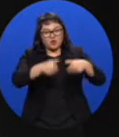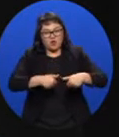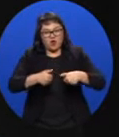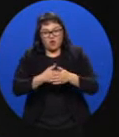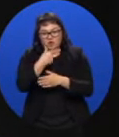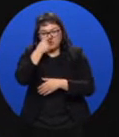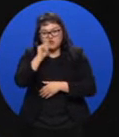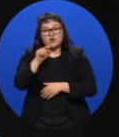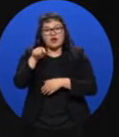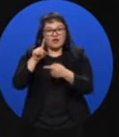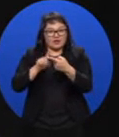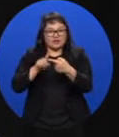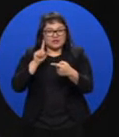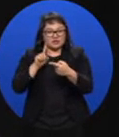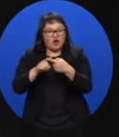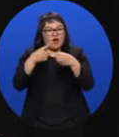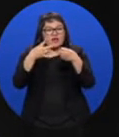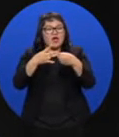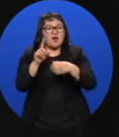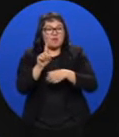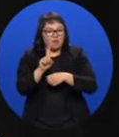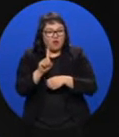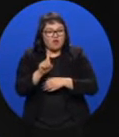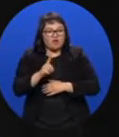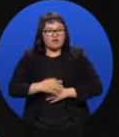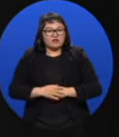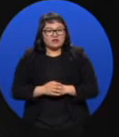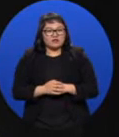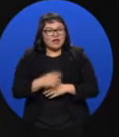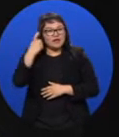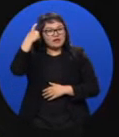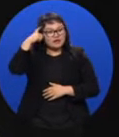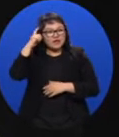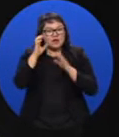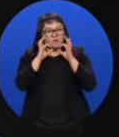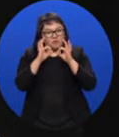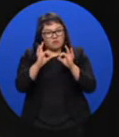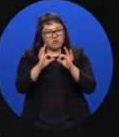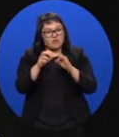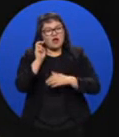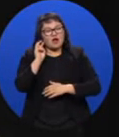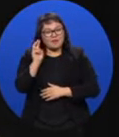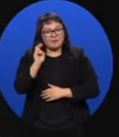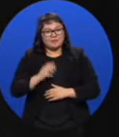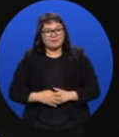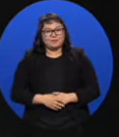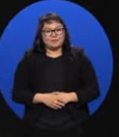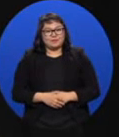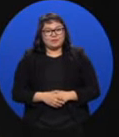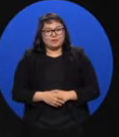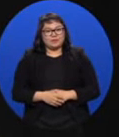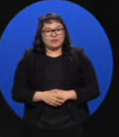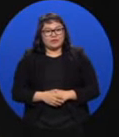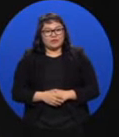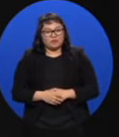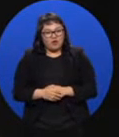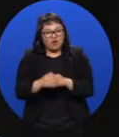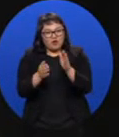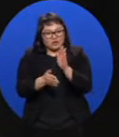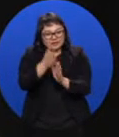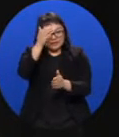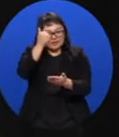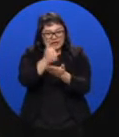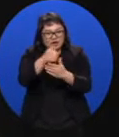된 점들 예를 든다면 이제는 좀 이것도 생각을 해야 할 것이 아닌가 생각되어집니다. 아, 시장